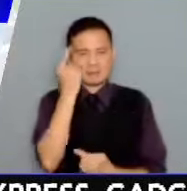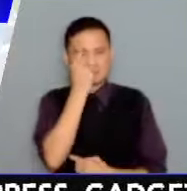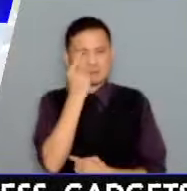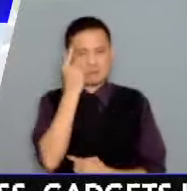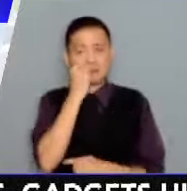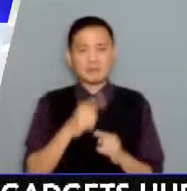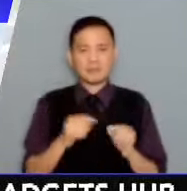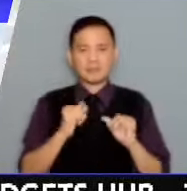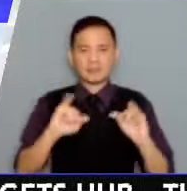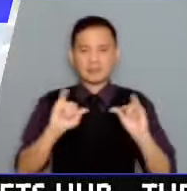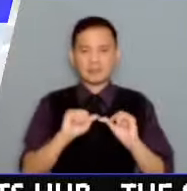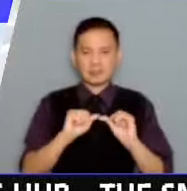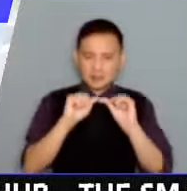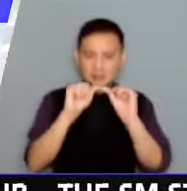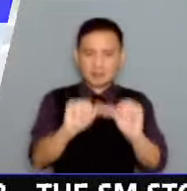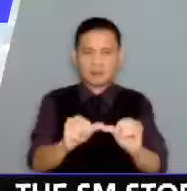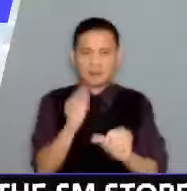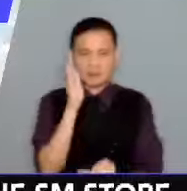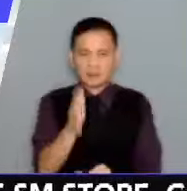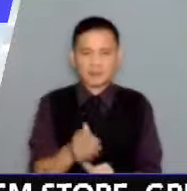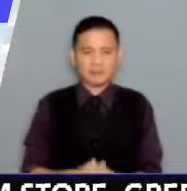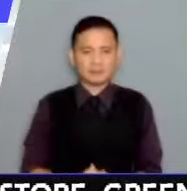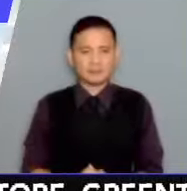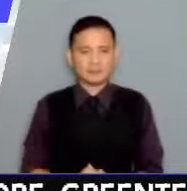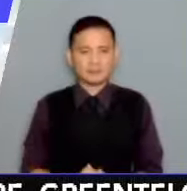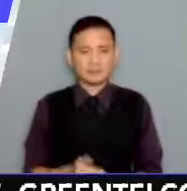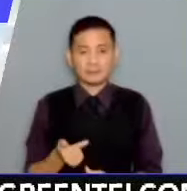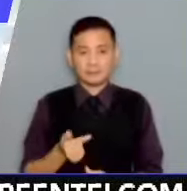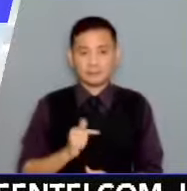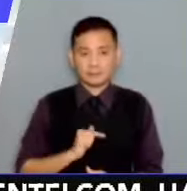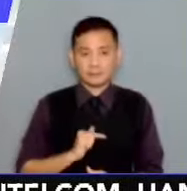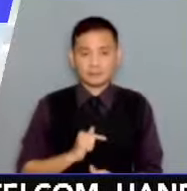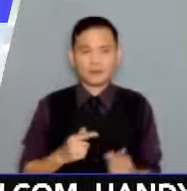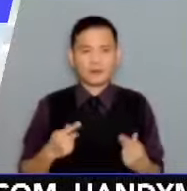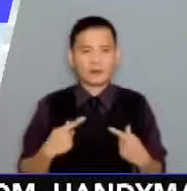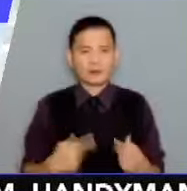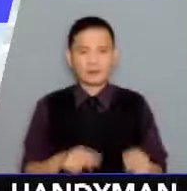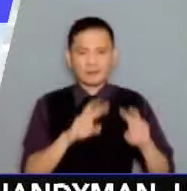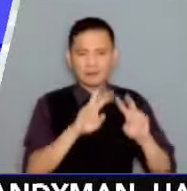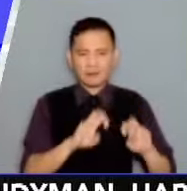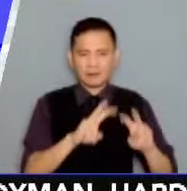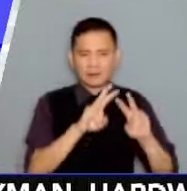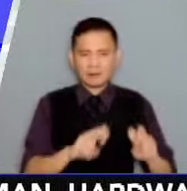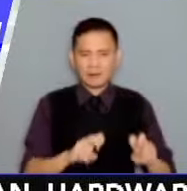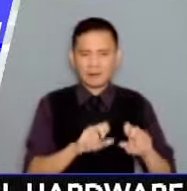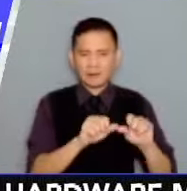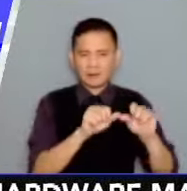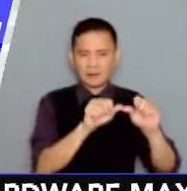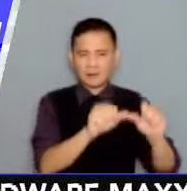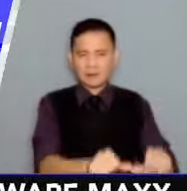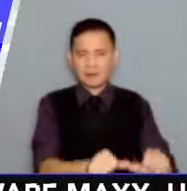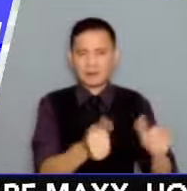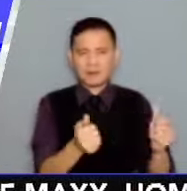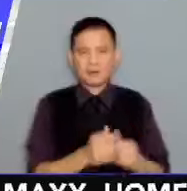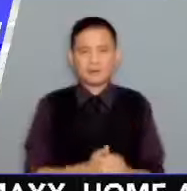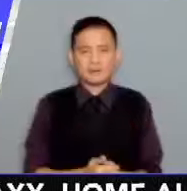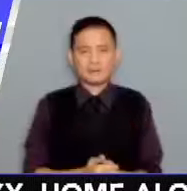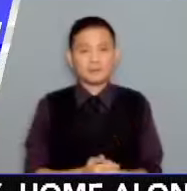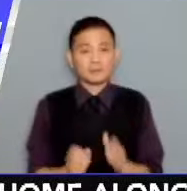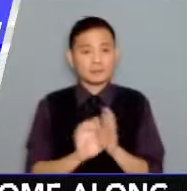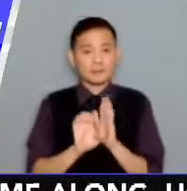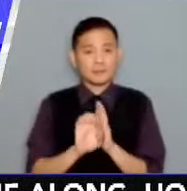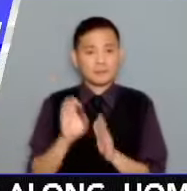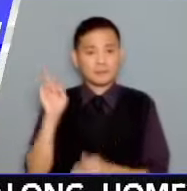kaso nagpapatuloy pa rin ng imbestigasyon sa iba pang mga Kaso sabi po ni assistant secretary na